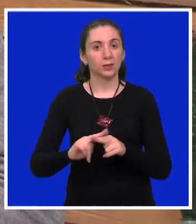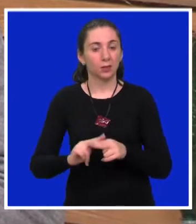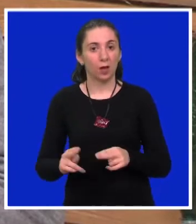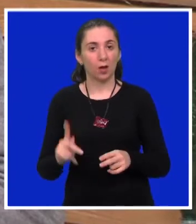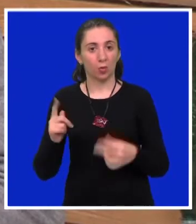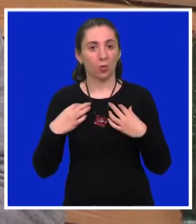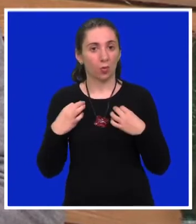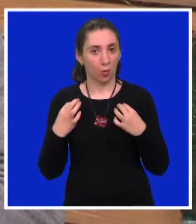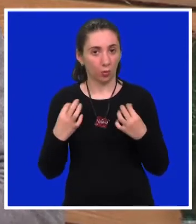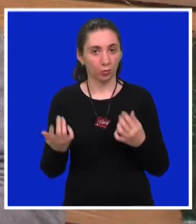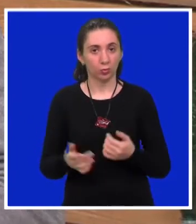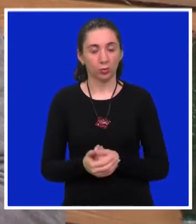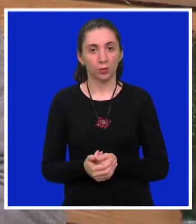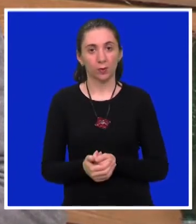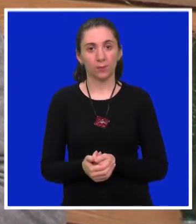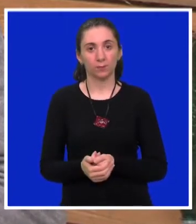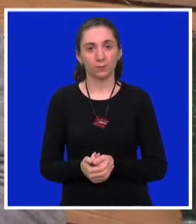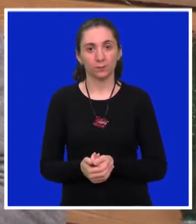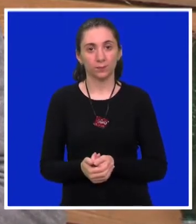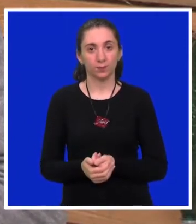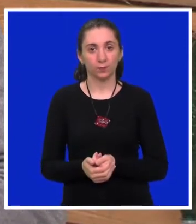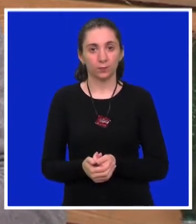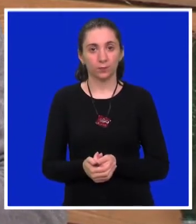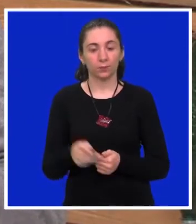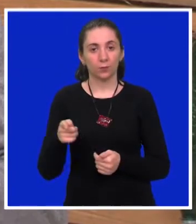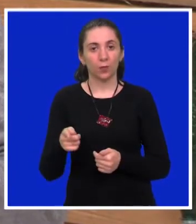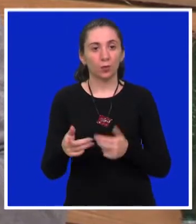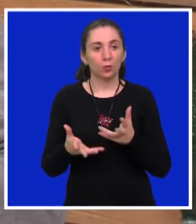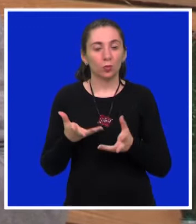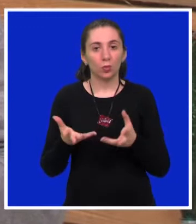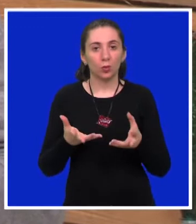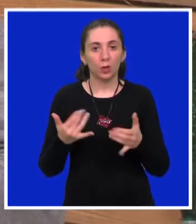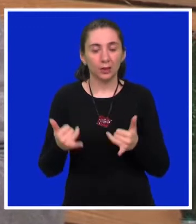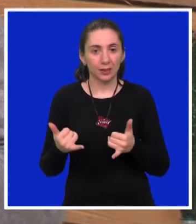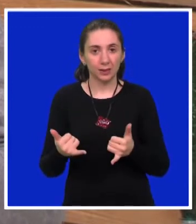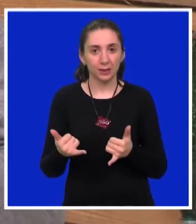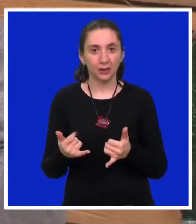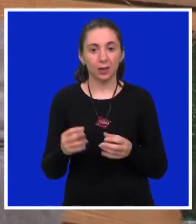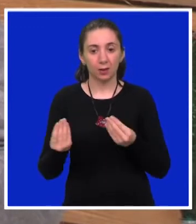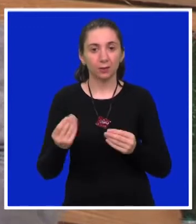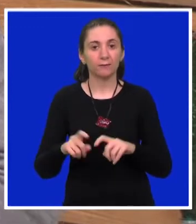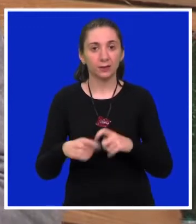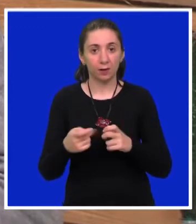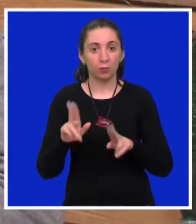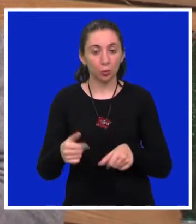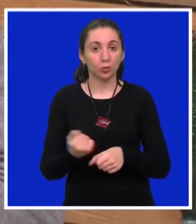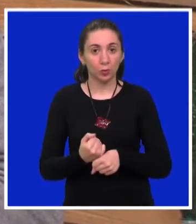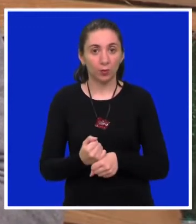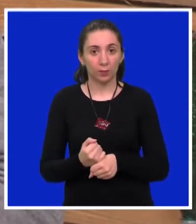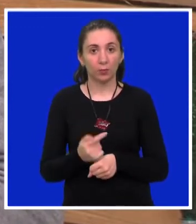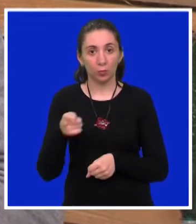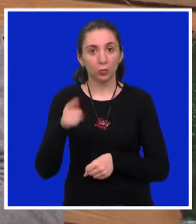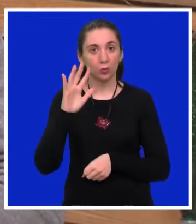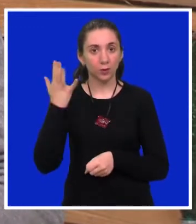i staklo i odjeću, odnosno tkaninu, tako da ovoga tu negdje već sad se neke stvari mogu odraditi. U